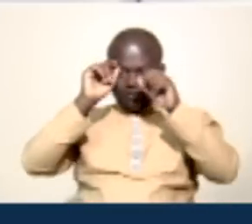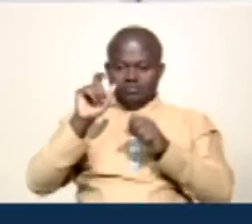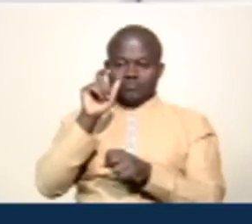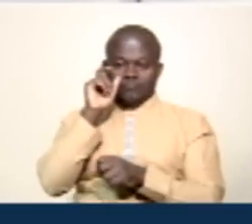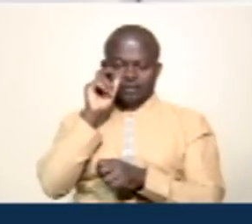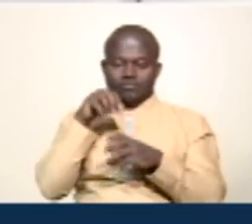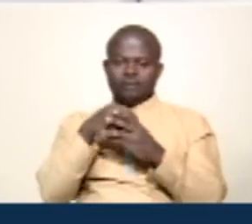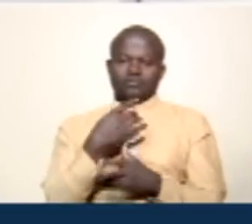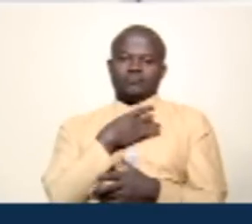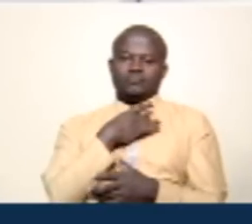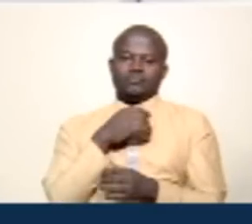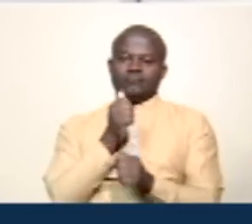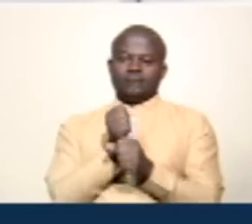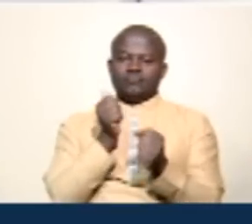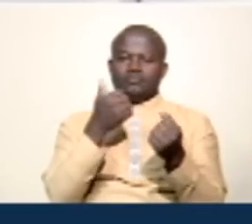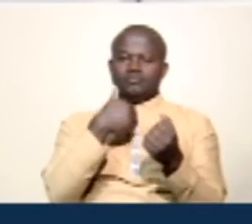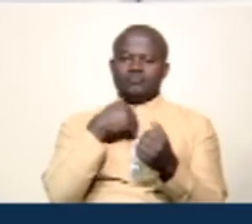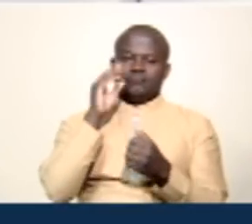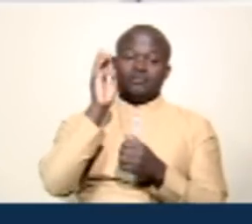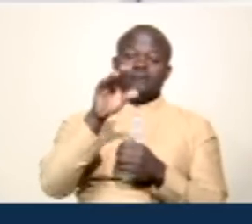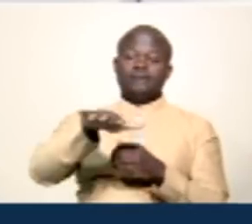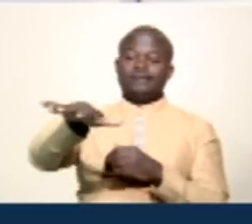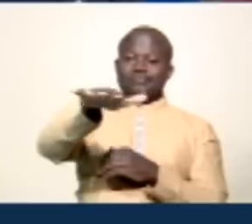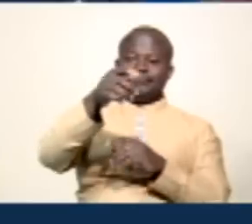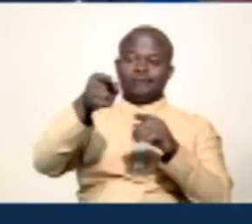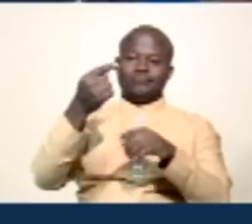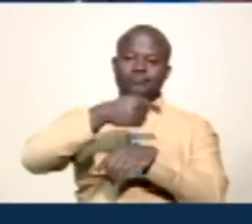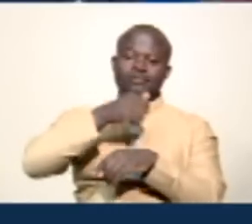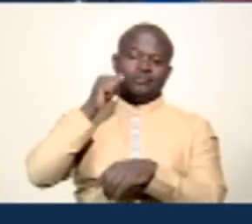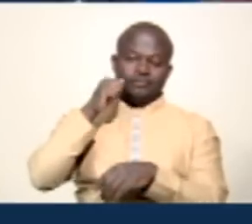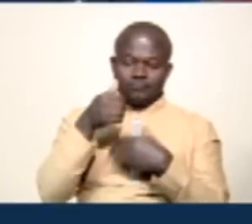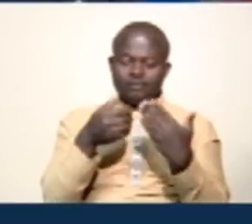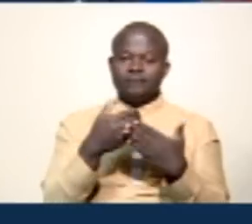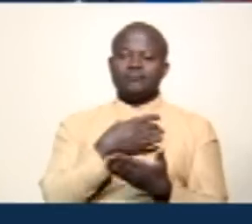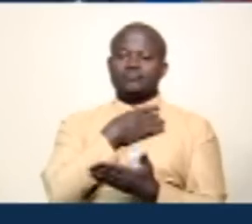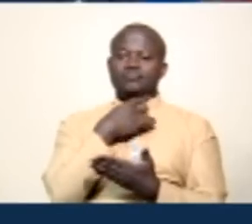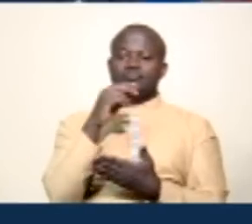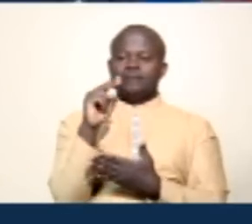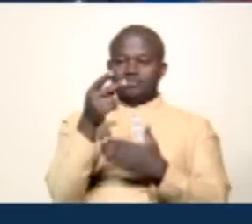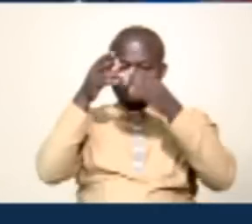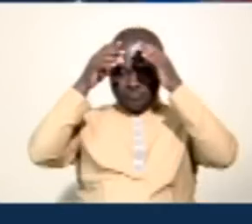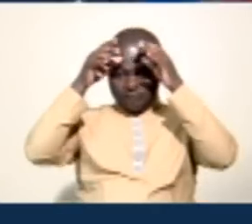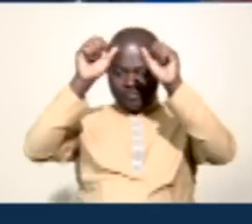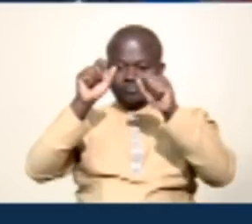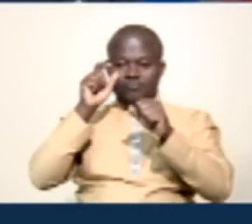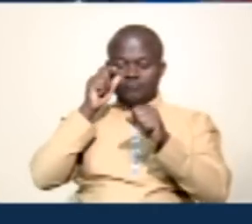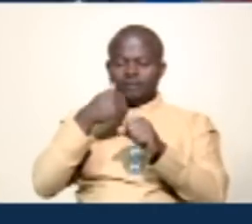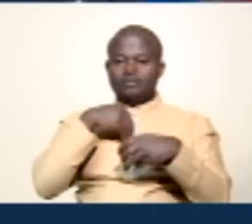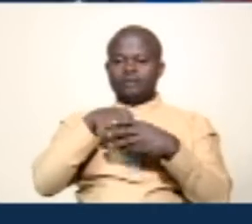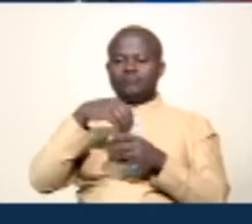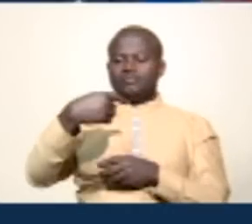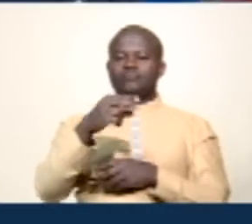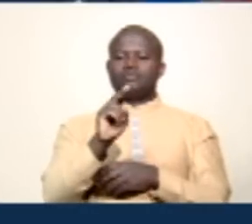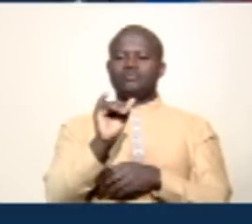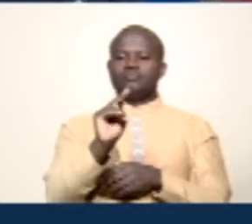Kagame mu ruzinduko rw'akazi azagirira yo hazagerayo ku munsi w'ejo. N'uruzinduko rwa kabiri Perezida Kagame abagiriye muri Guinea